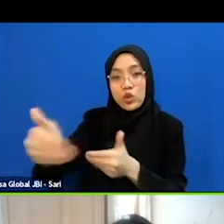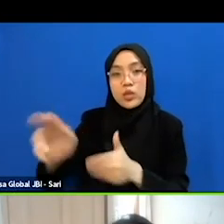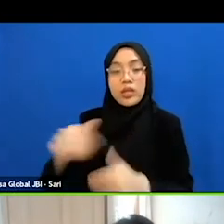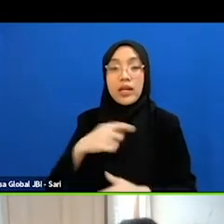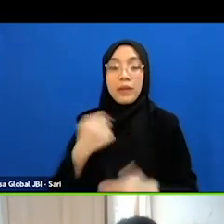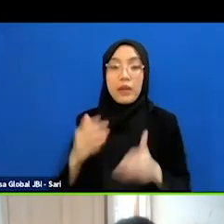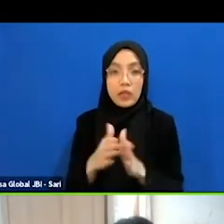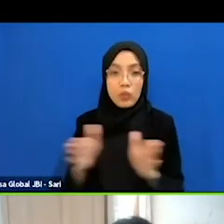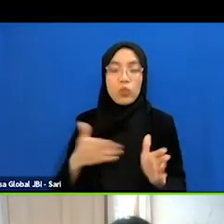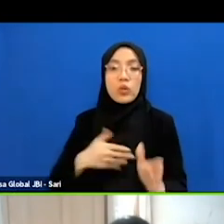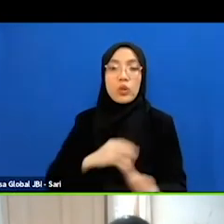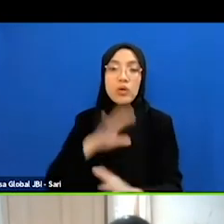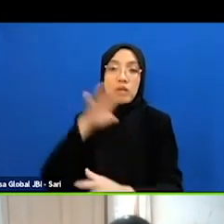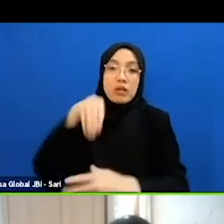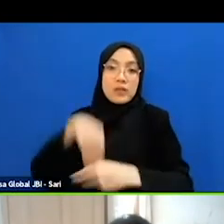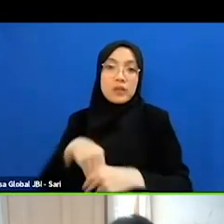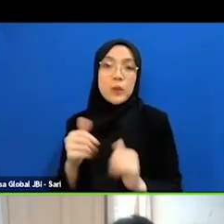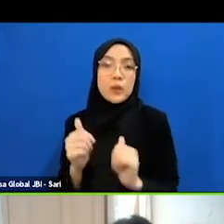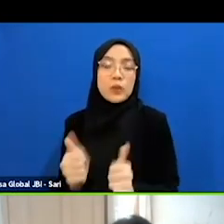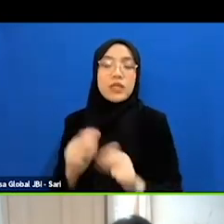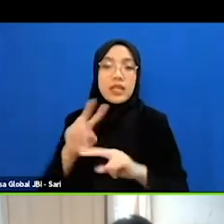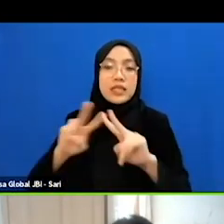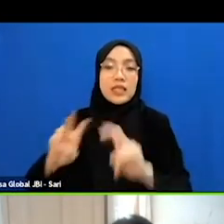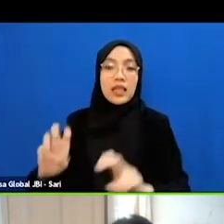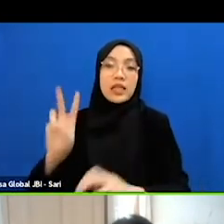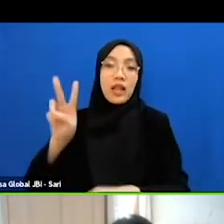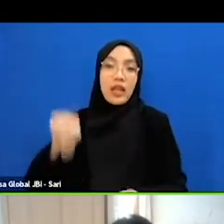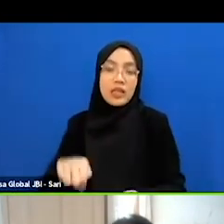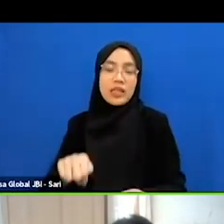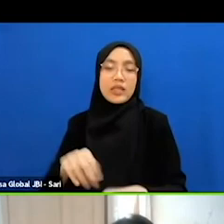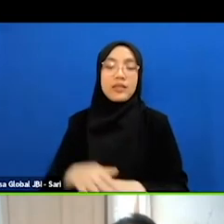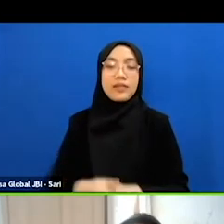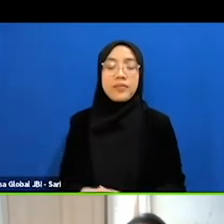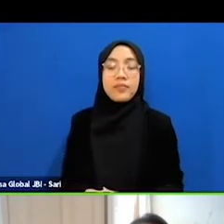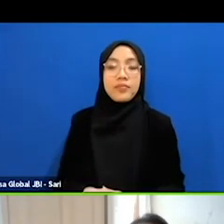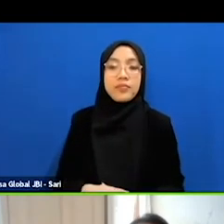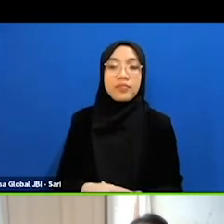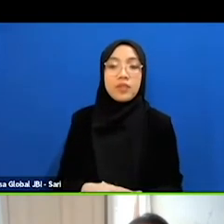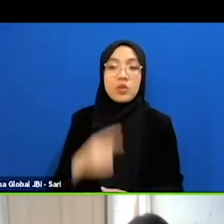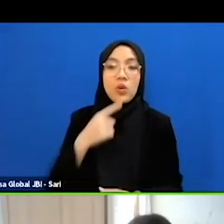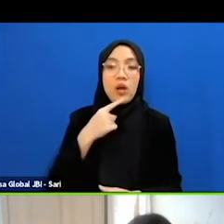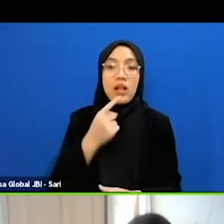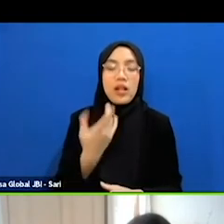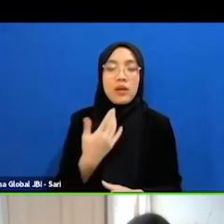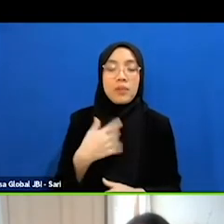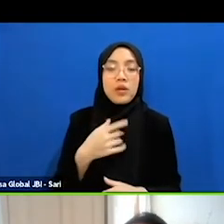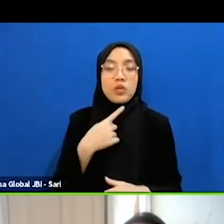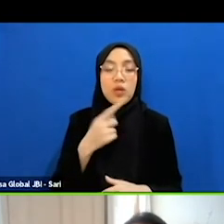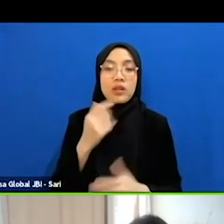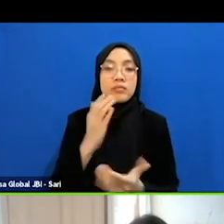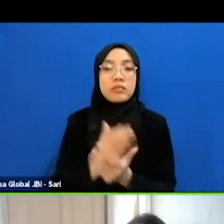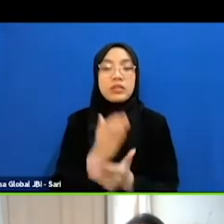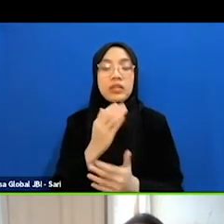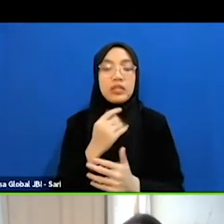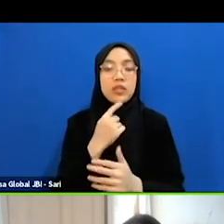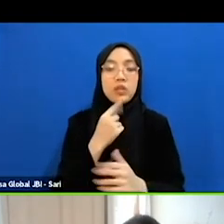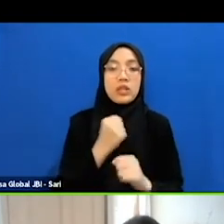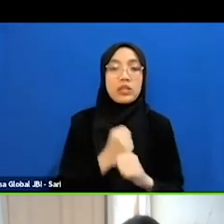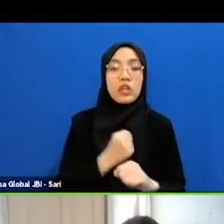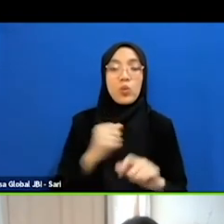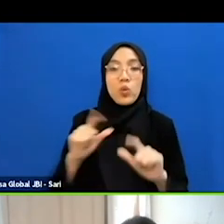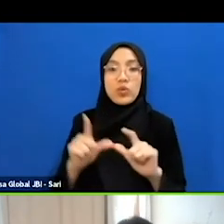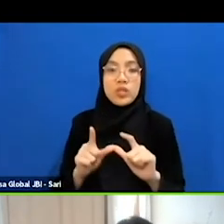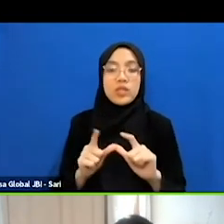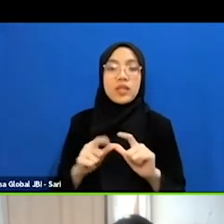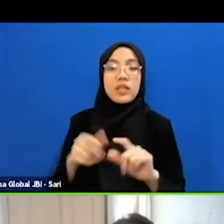untuk kemudian terlibat dalam issued lebih lanjut dengan titik terkait dengan tekan greenwashing dalam tadi kerangka consumer